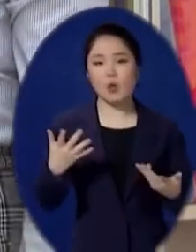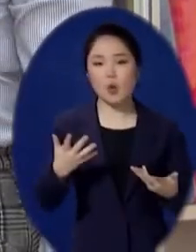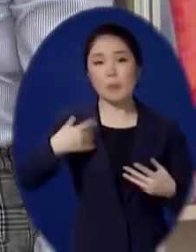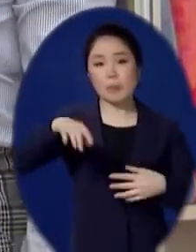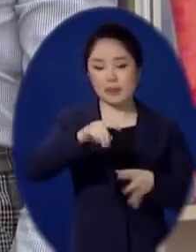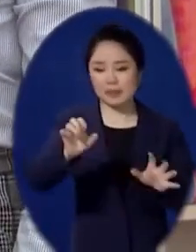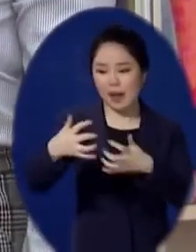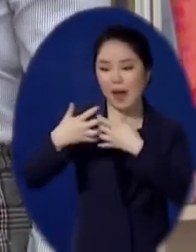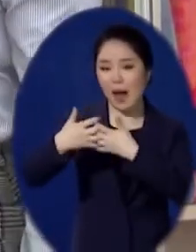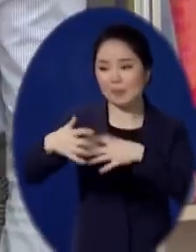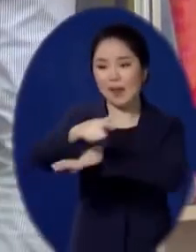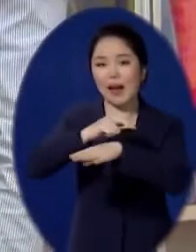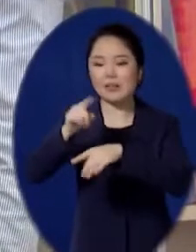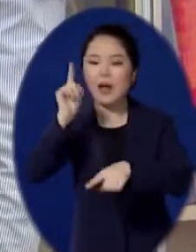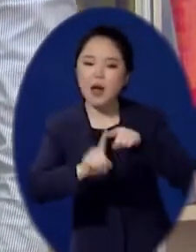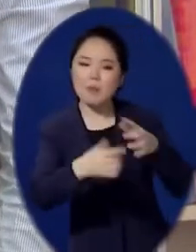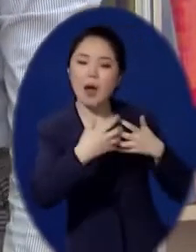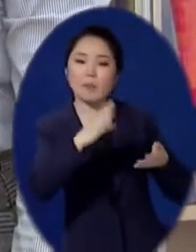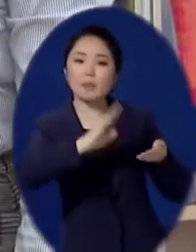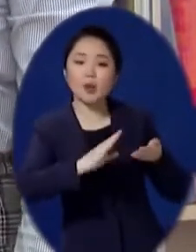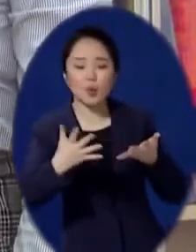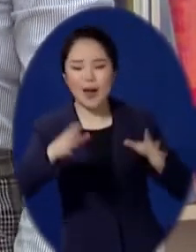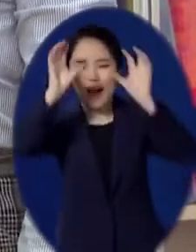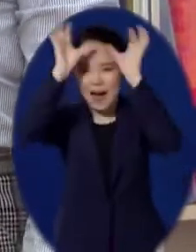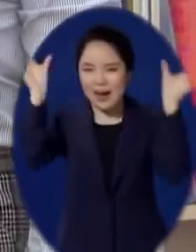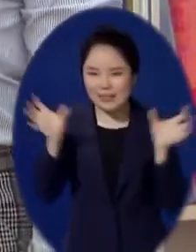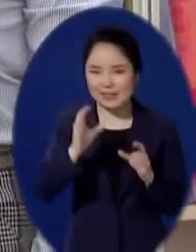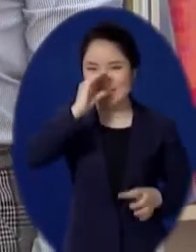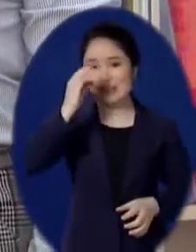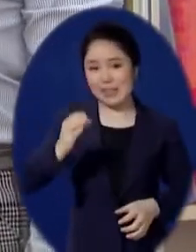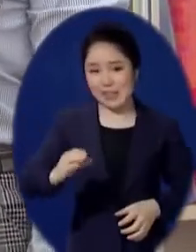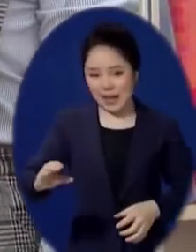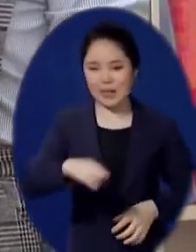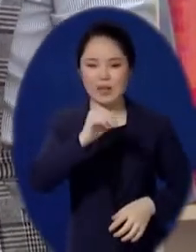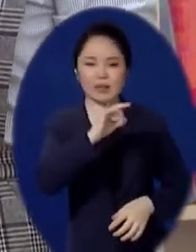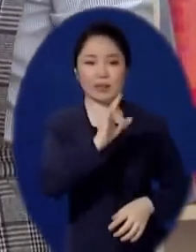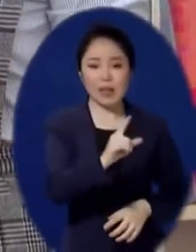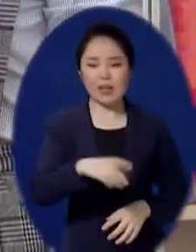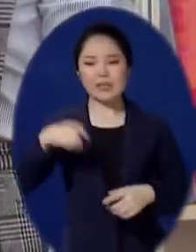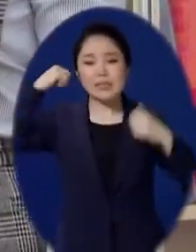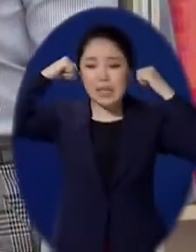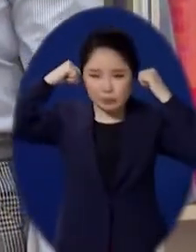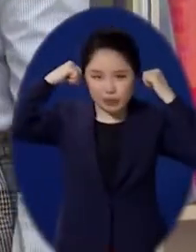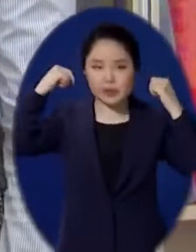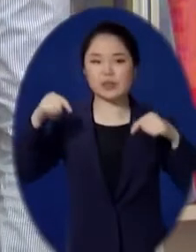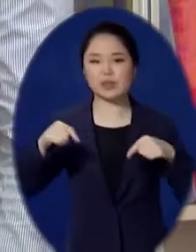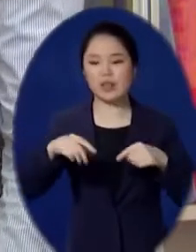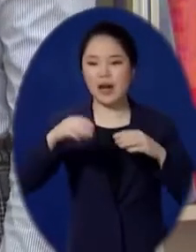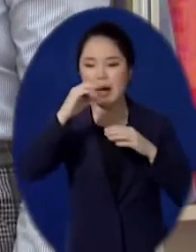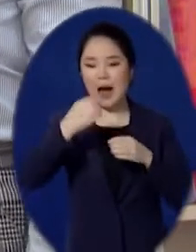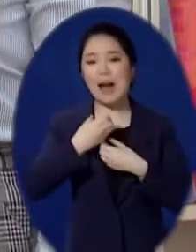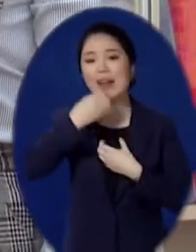амтны хүрээлэнд ямар ямар амттай уулзлаа? Арслан, заан, тах, сармөгчин,